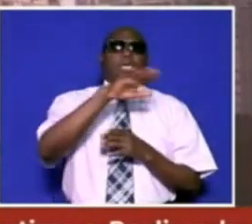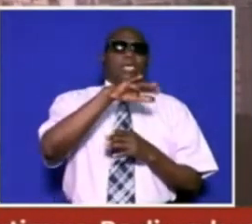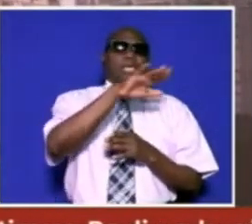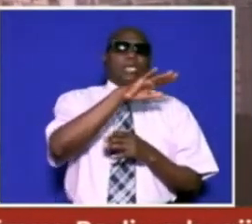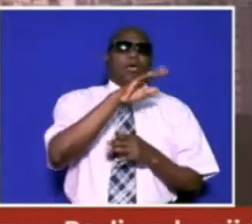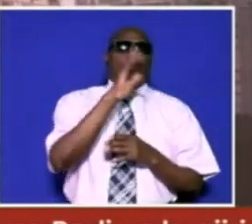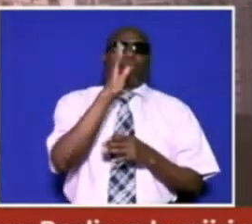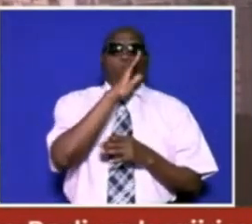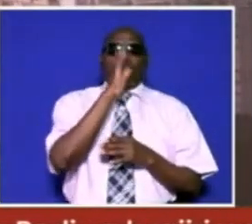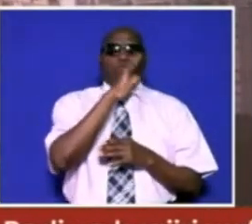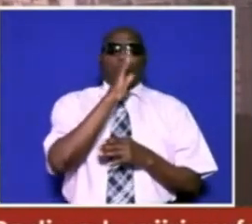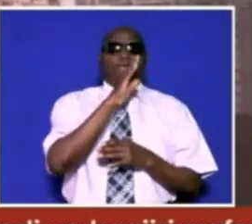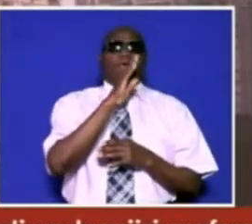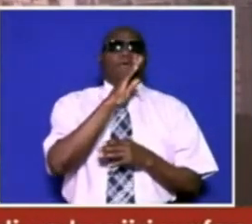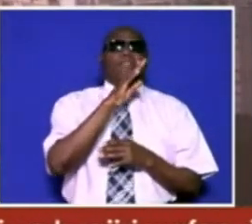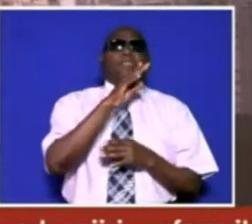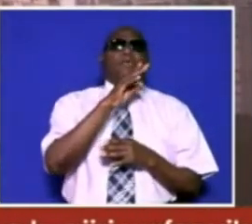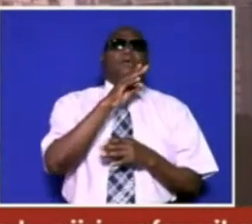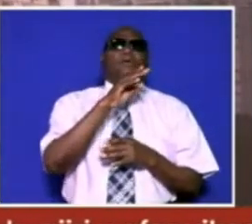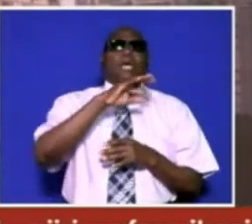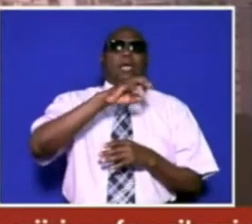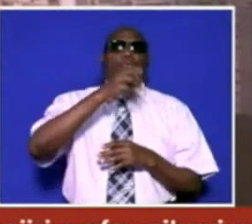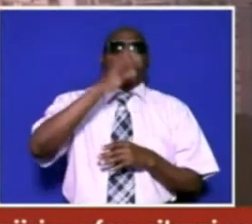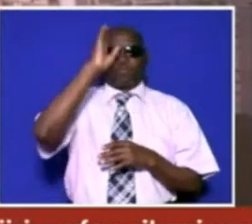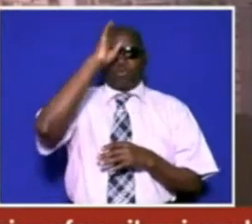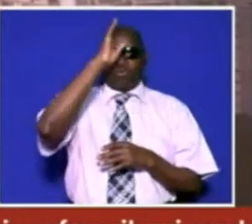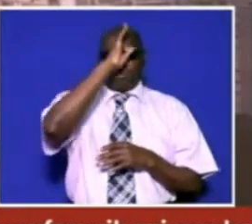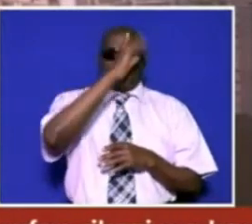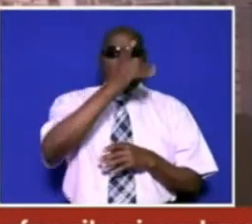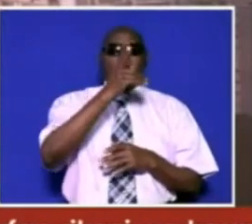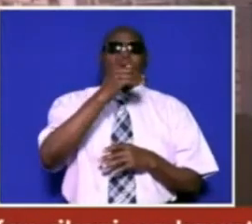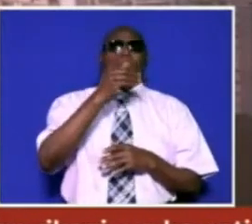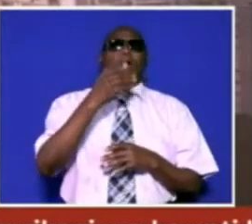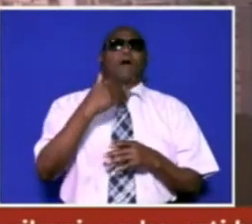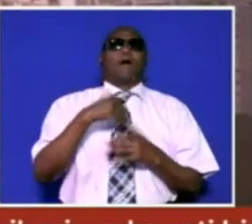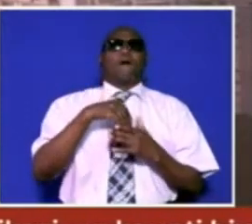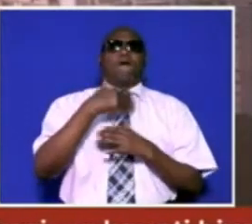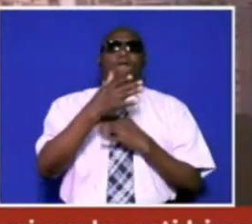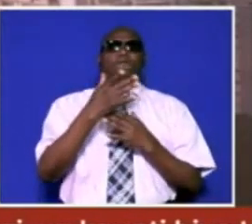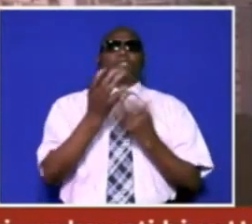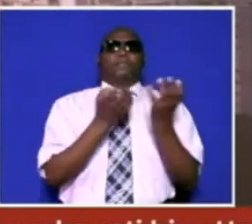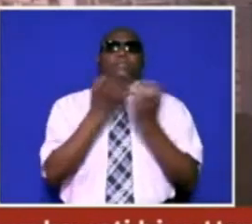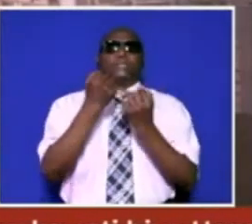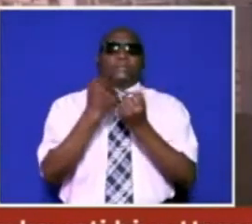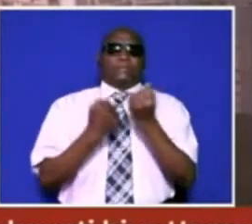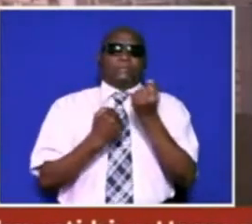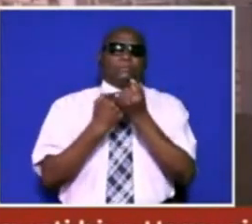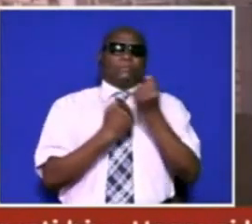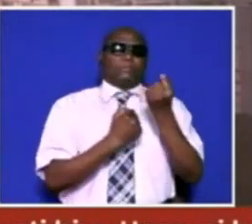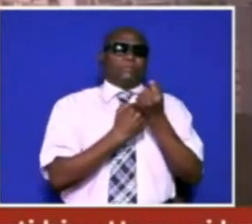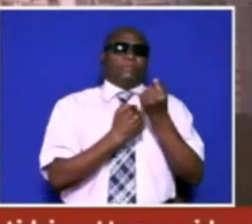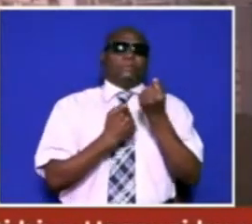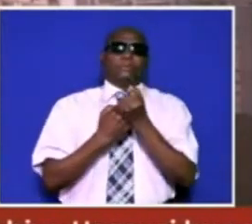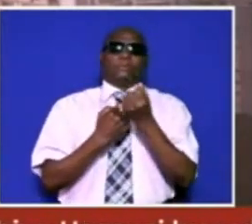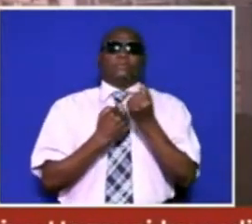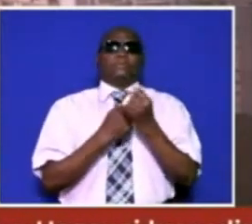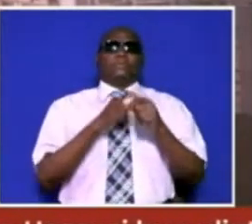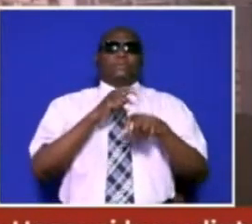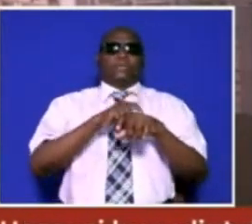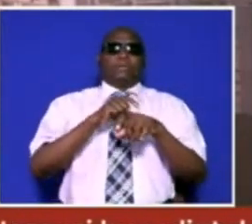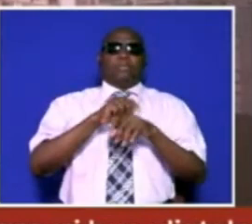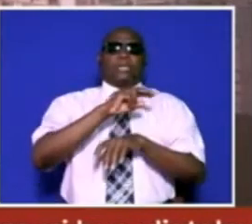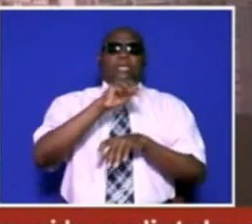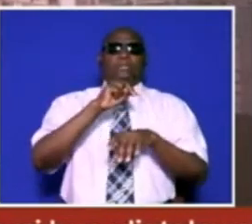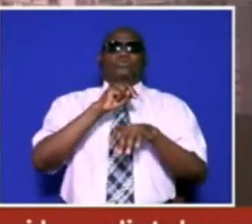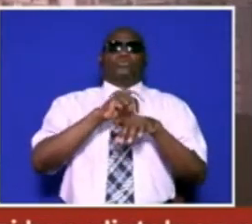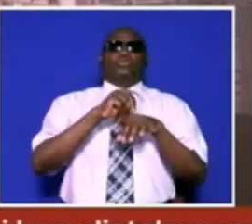Magharibi katika kaunti ya Bungoma baada ya biashara zao kupigwa jeki wakati taifa linakumbwa na uchumi uliozorota.